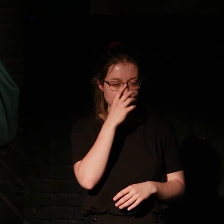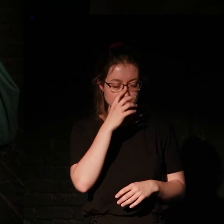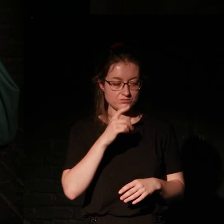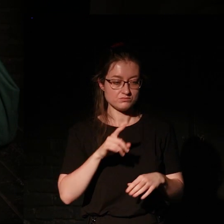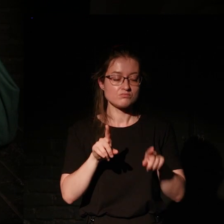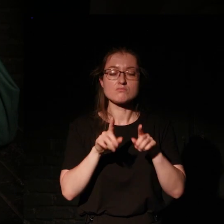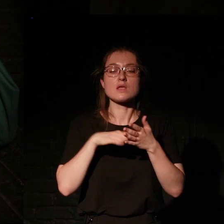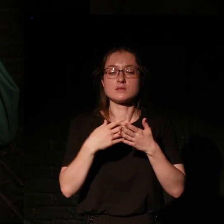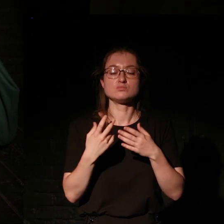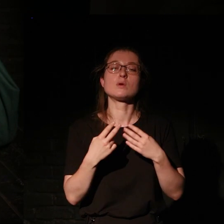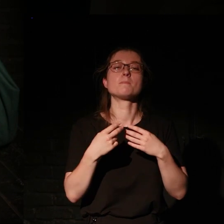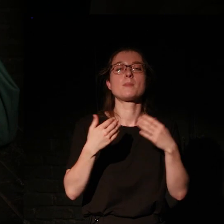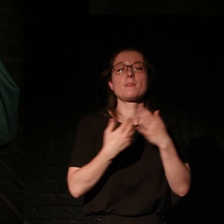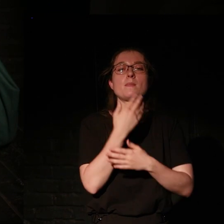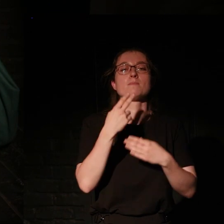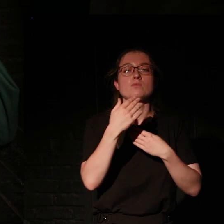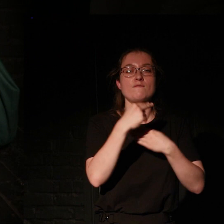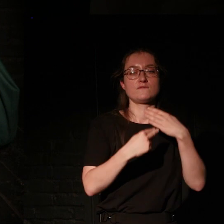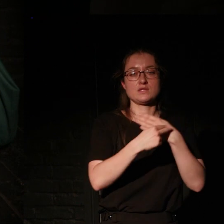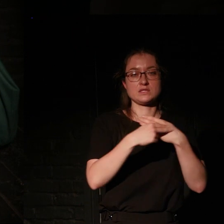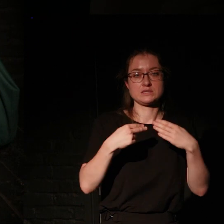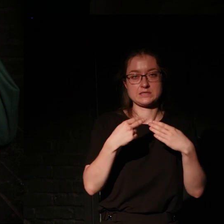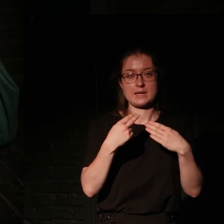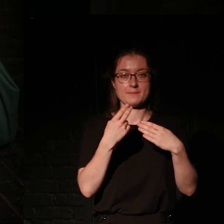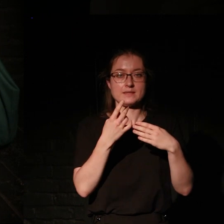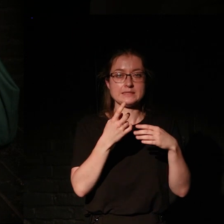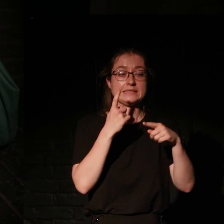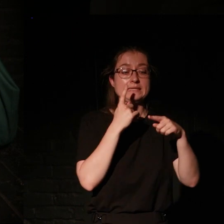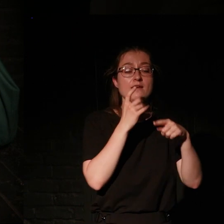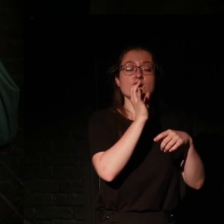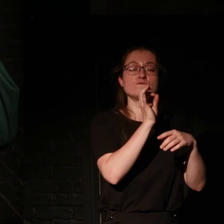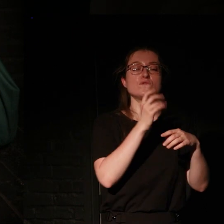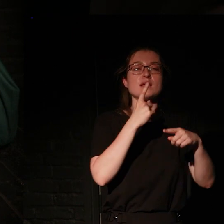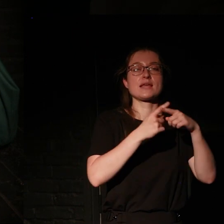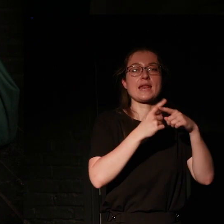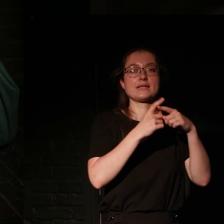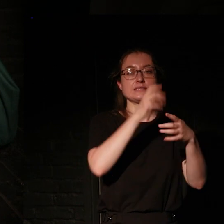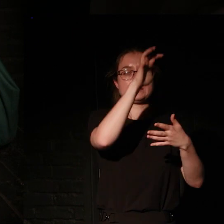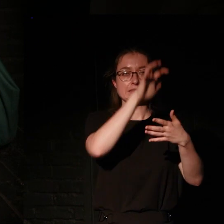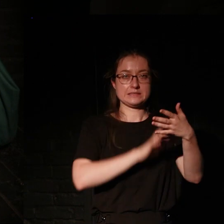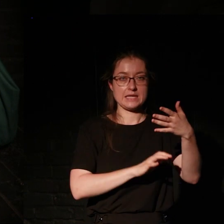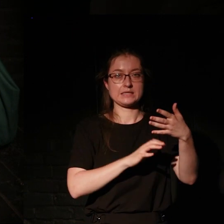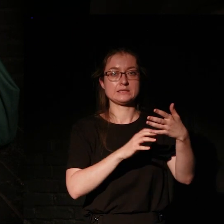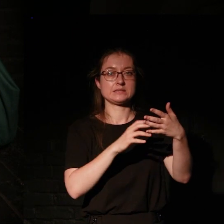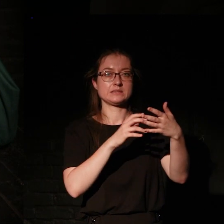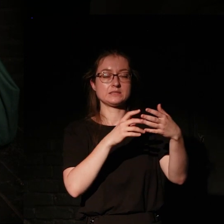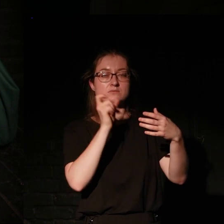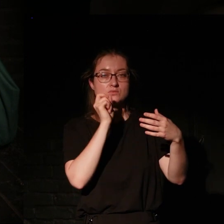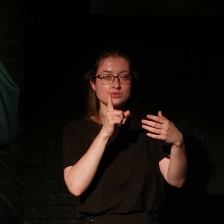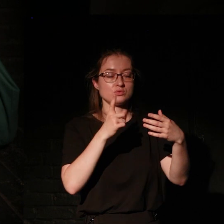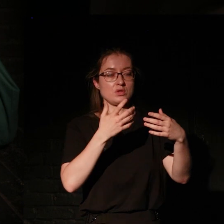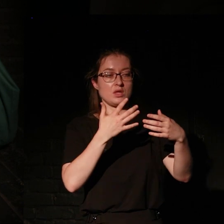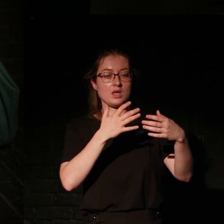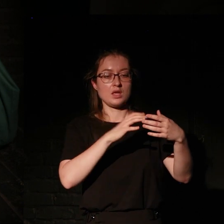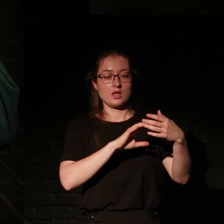Nowy Testament, to pod tekstem greckim jest taki ogromny aparat wytyczny, w którym przytacza się różne